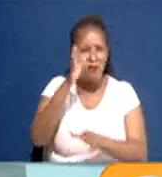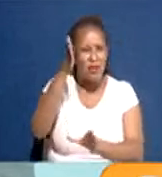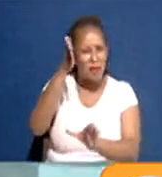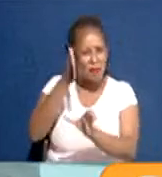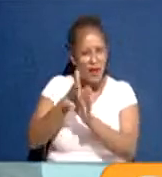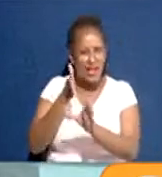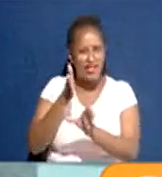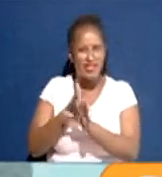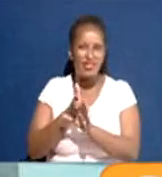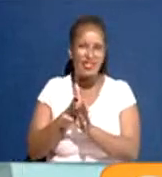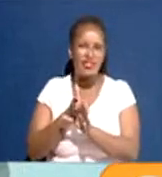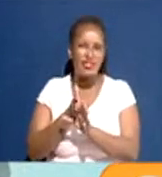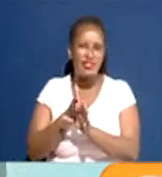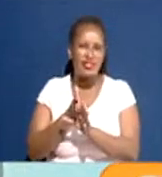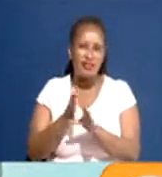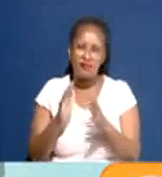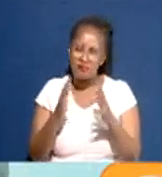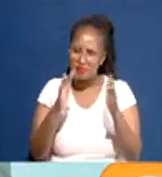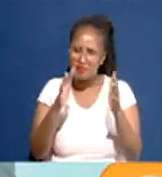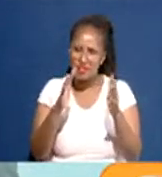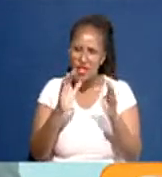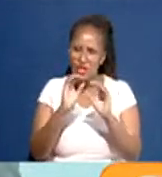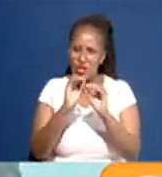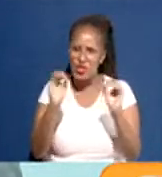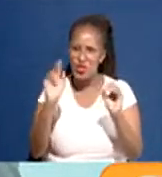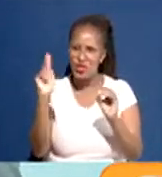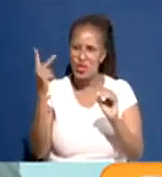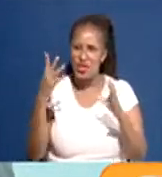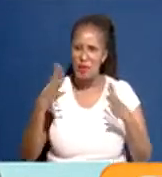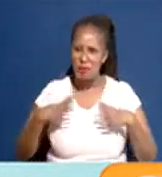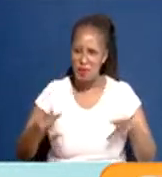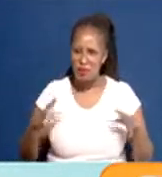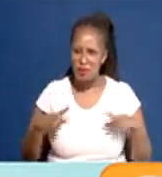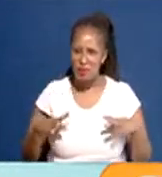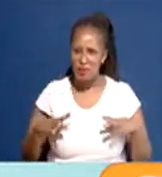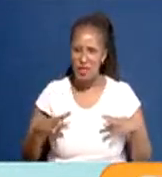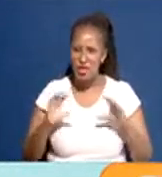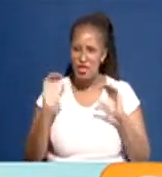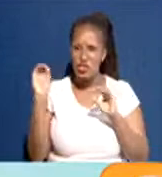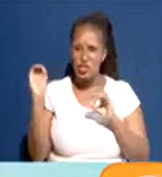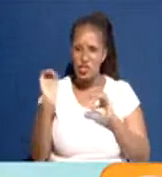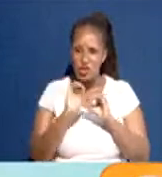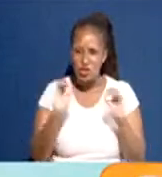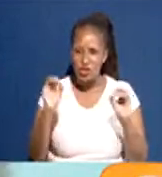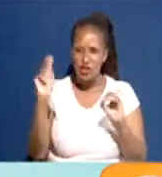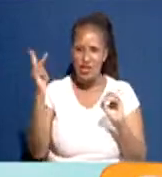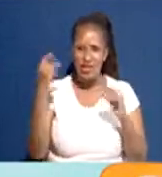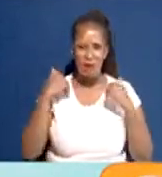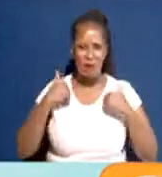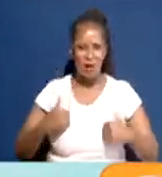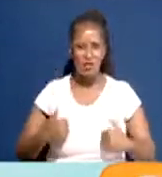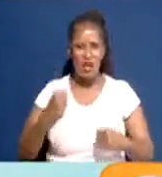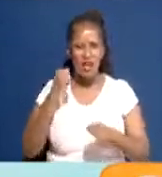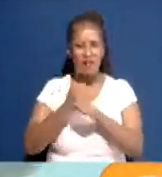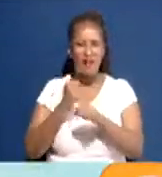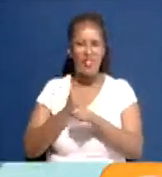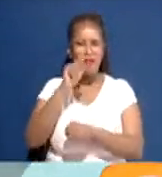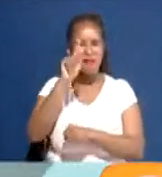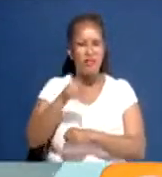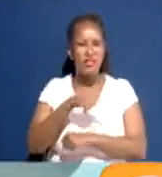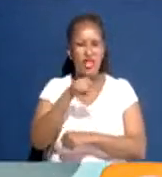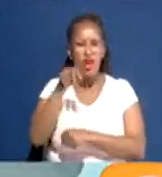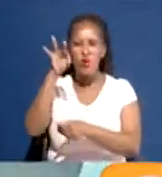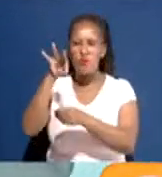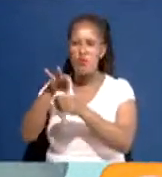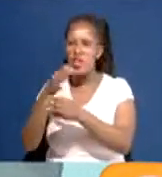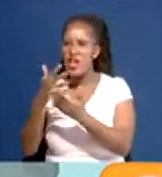your right. Hakuna Mkenya alifanya makosa kupiga kura upande wowote.